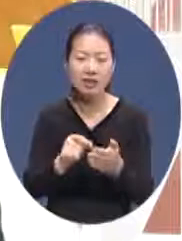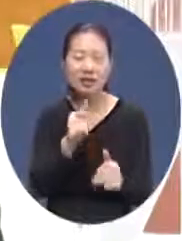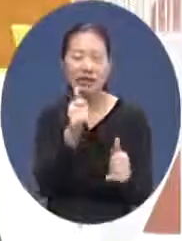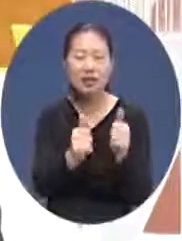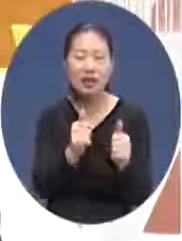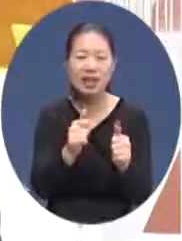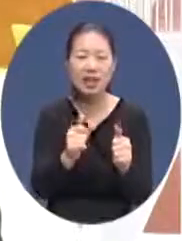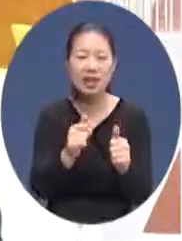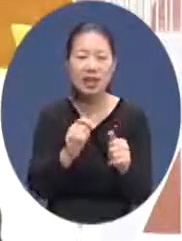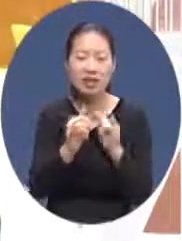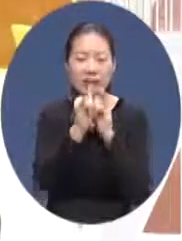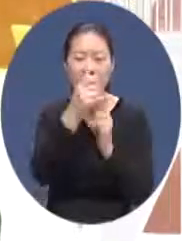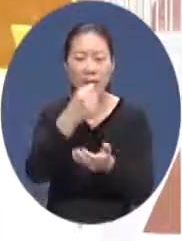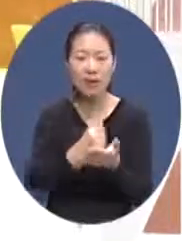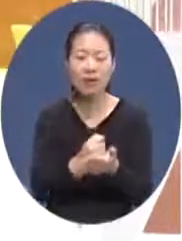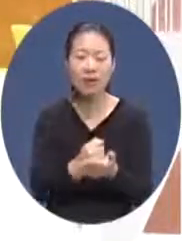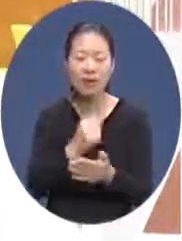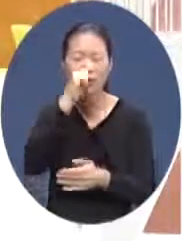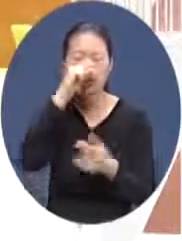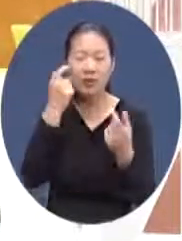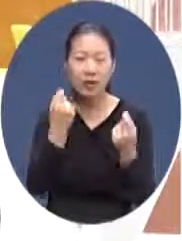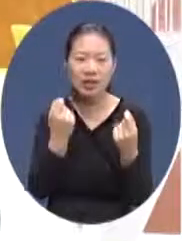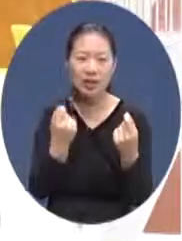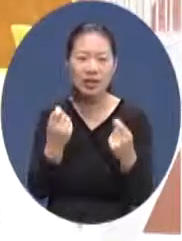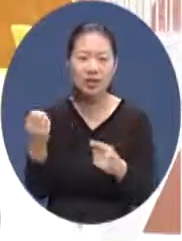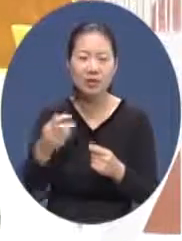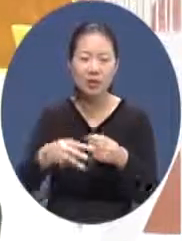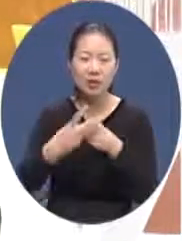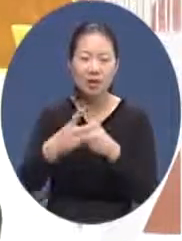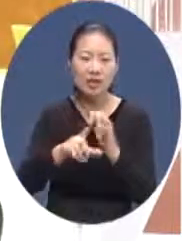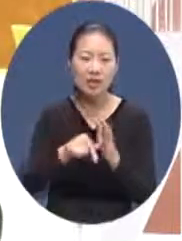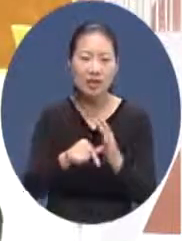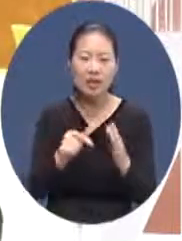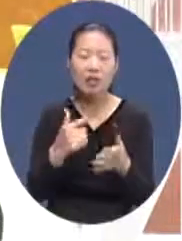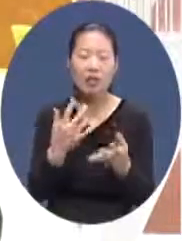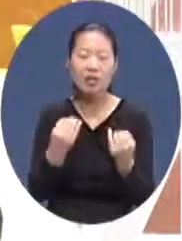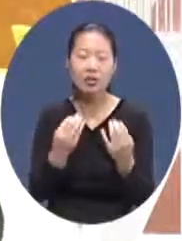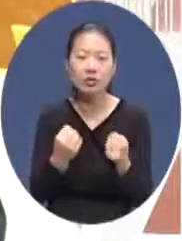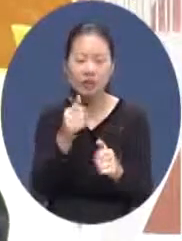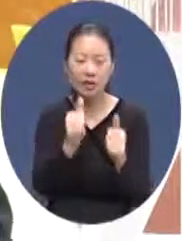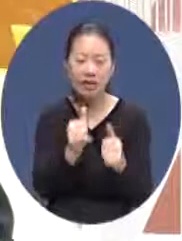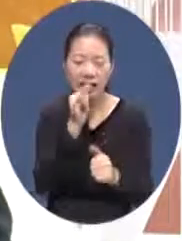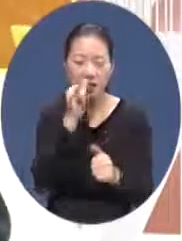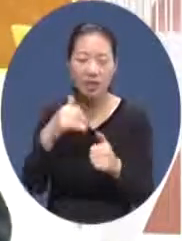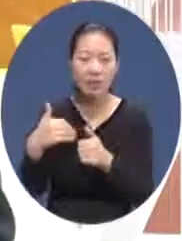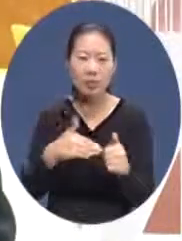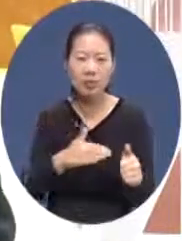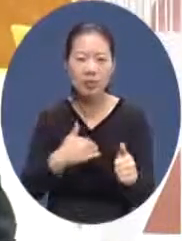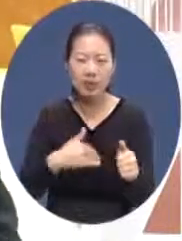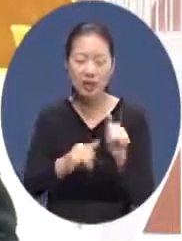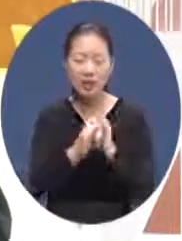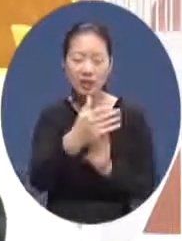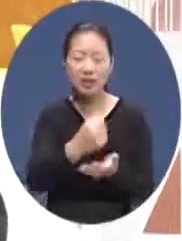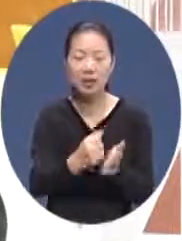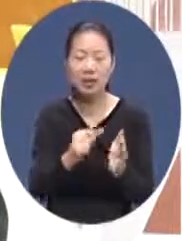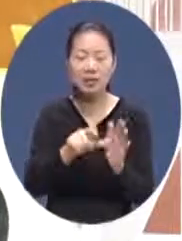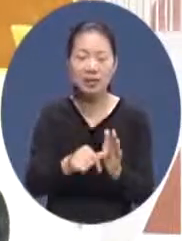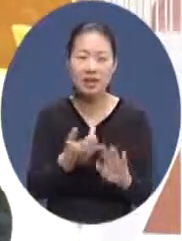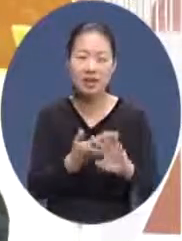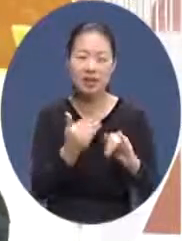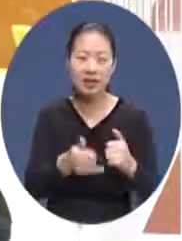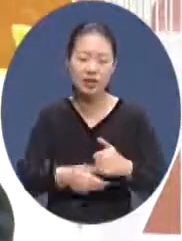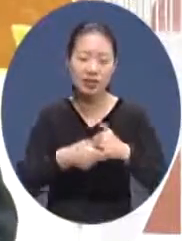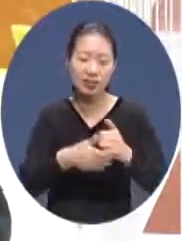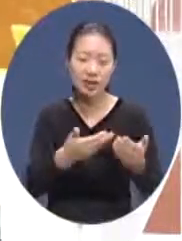아니라 글쓰기 대회 같은 거 많이 내보내시면 좋겠고 3학년 올라가면 수학 경식 같은 것도 내보내서 자기가 상을 받았을 때 남들한테